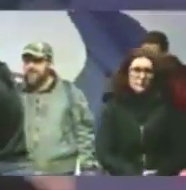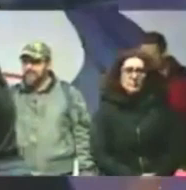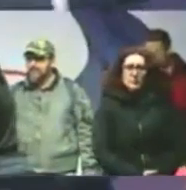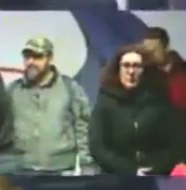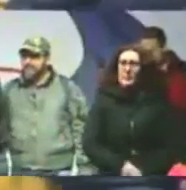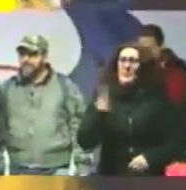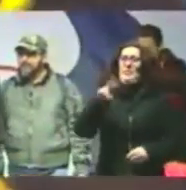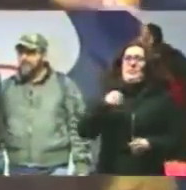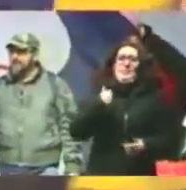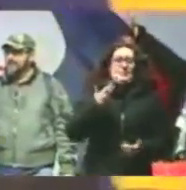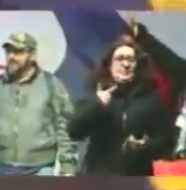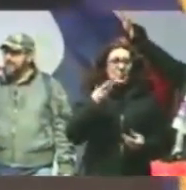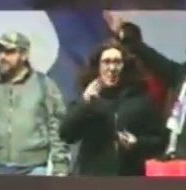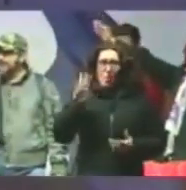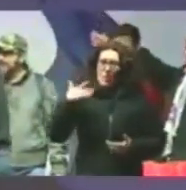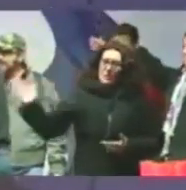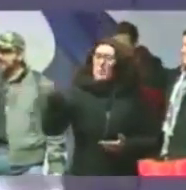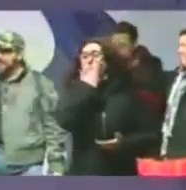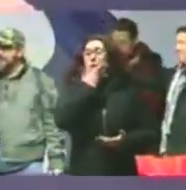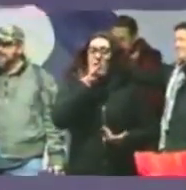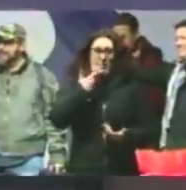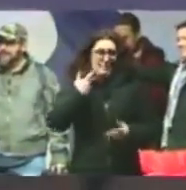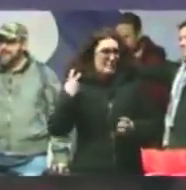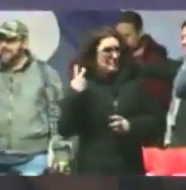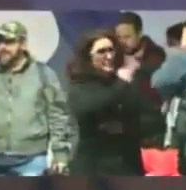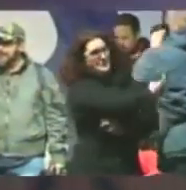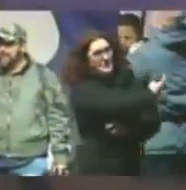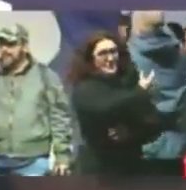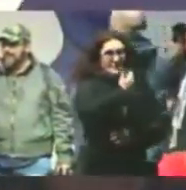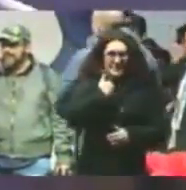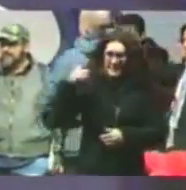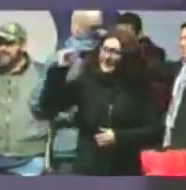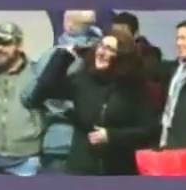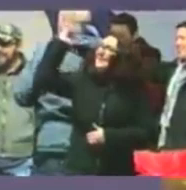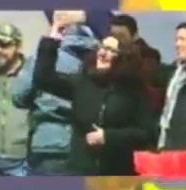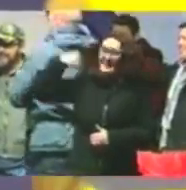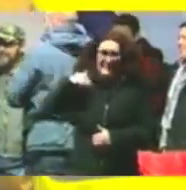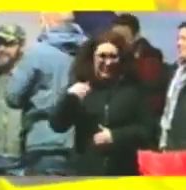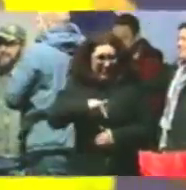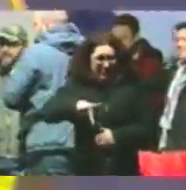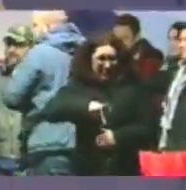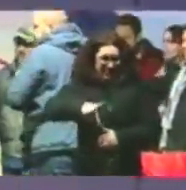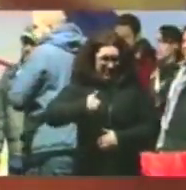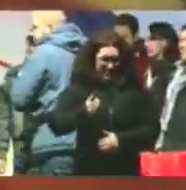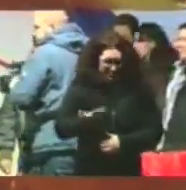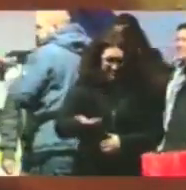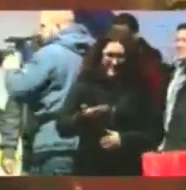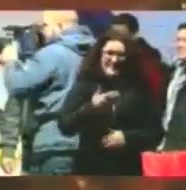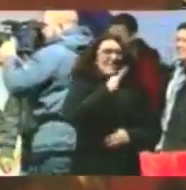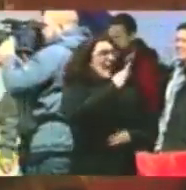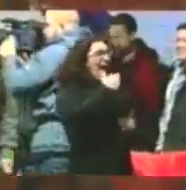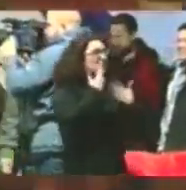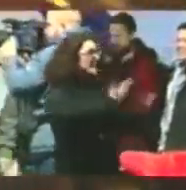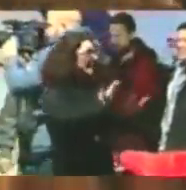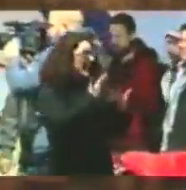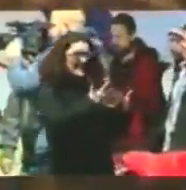Avevo paura di essere uno schiaffo e volavo laggiù in fondo, sono alto come una sua gamba. Grande Fausto!